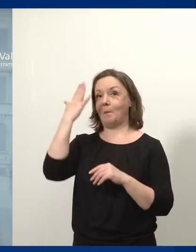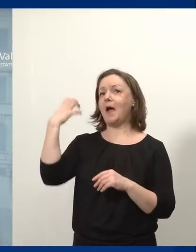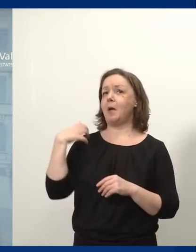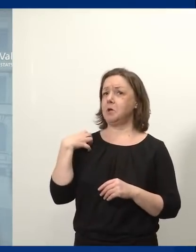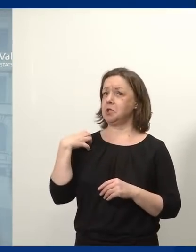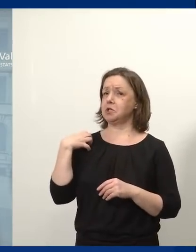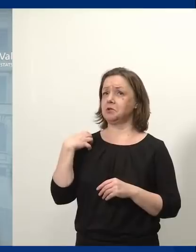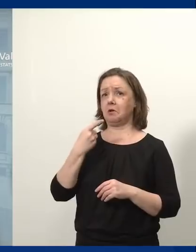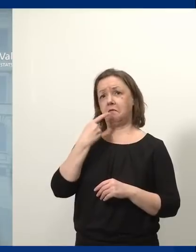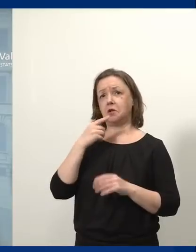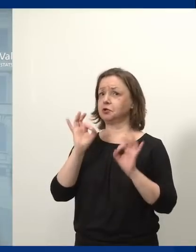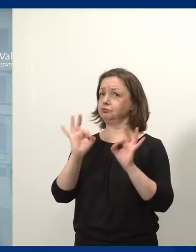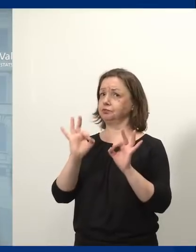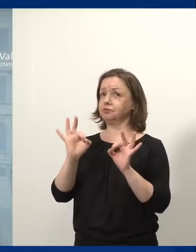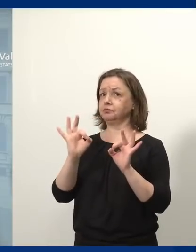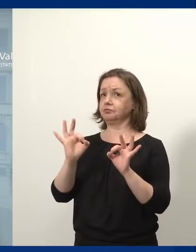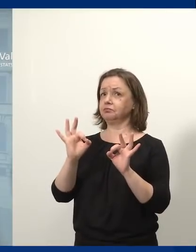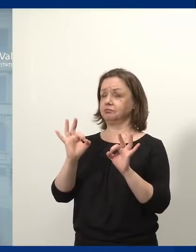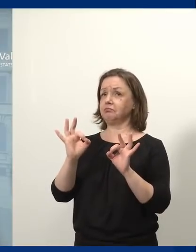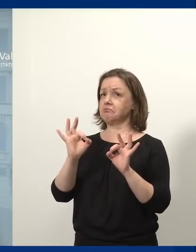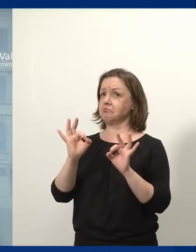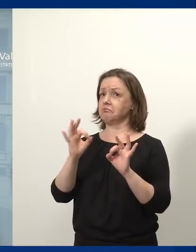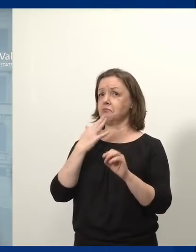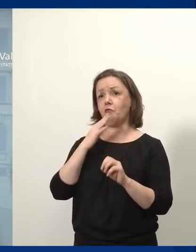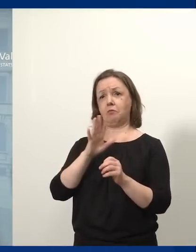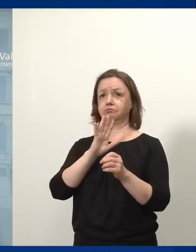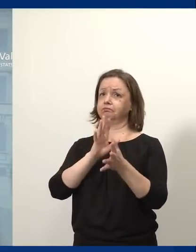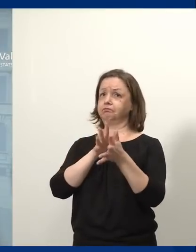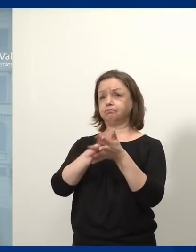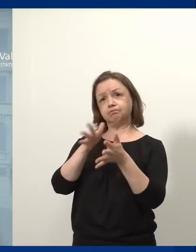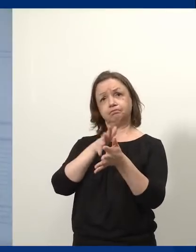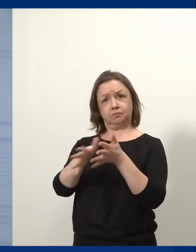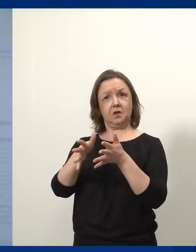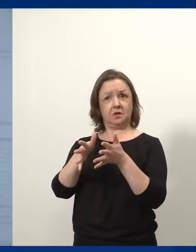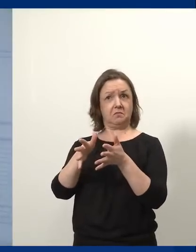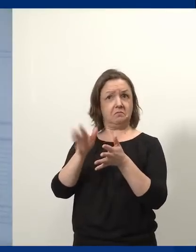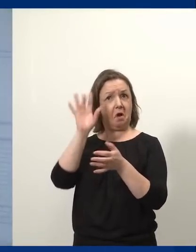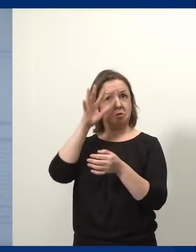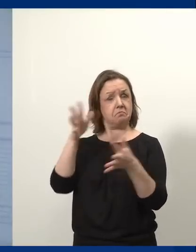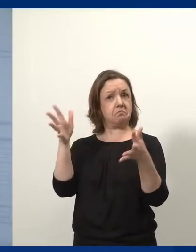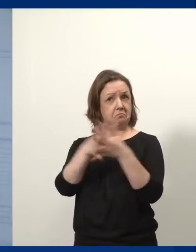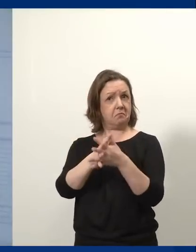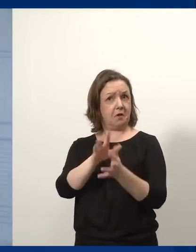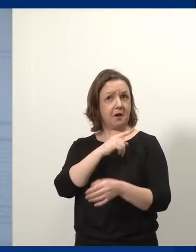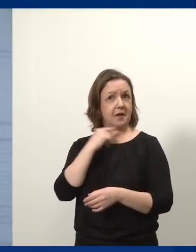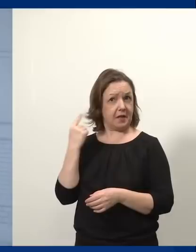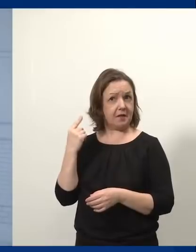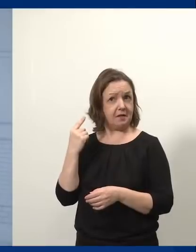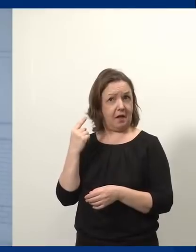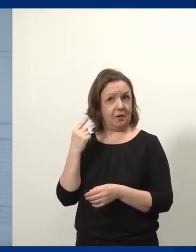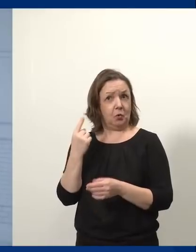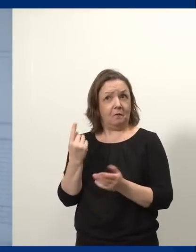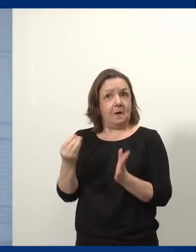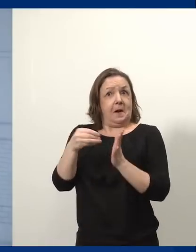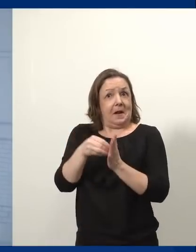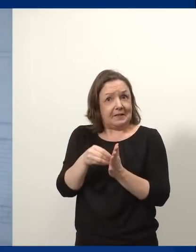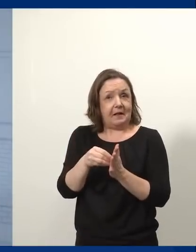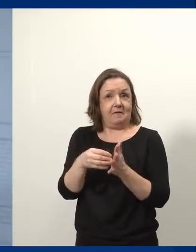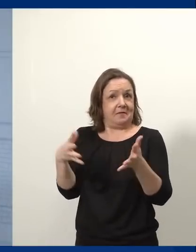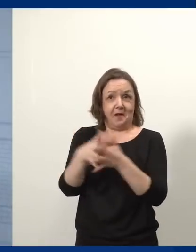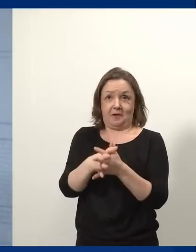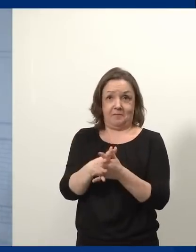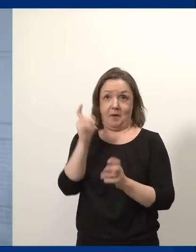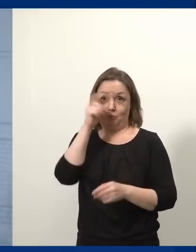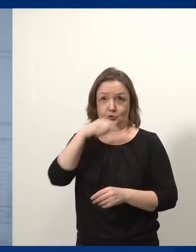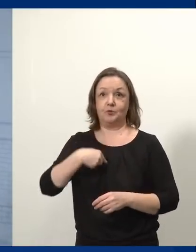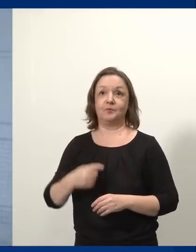pääministeri antoi minun mielestäni hyvän kuvauksen siitä ihan oikeastaan riittävän täsmällisen, ei oikeastaan voi antaa täsmällisempää kuvausta tällä